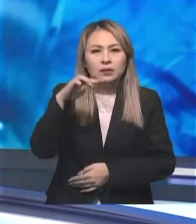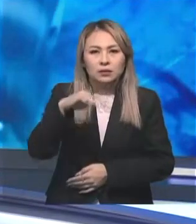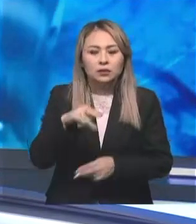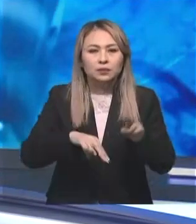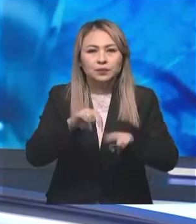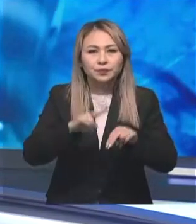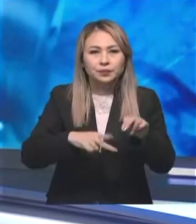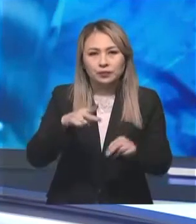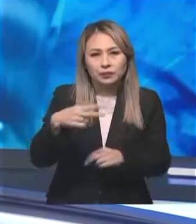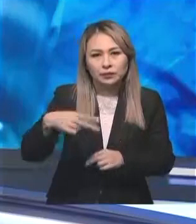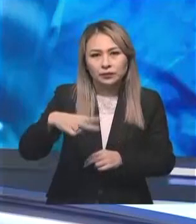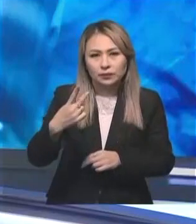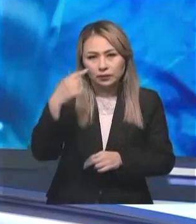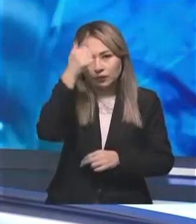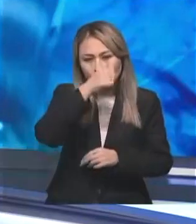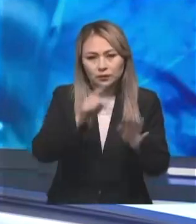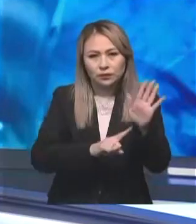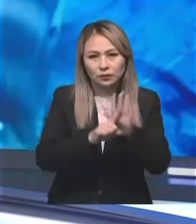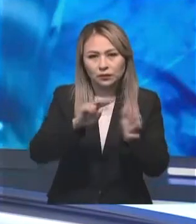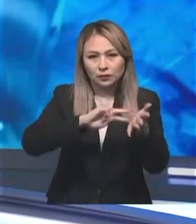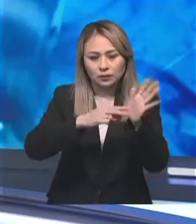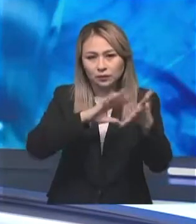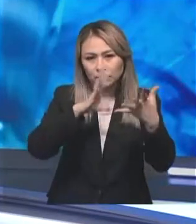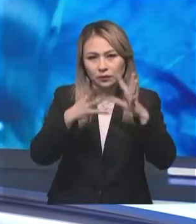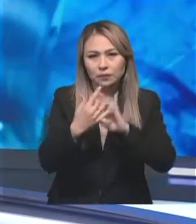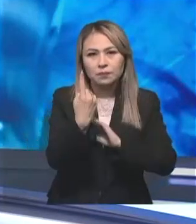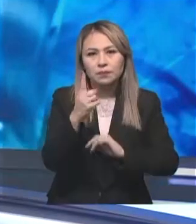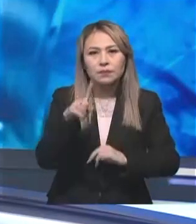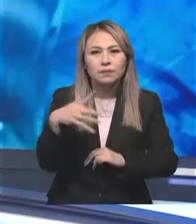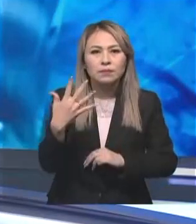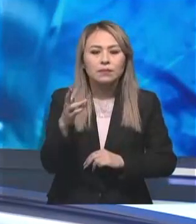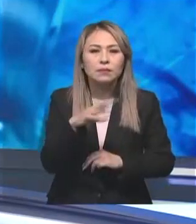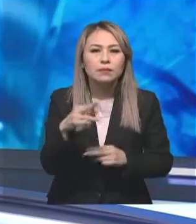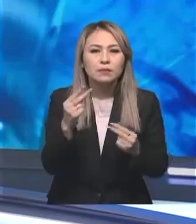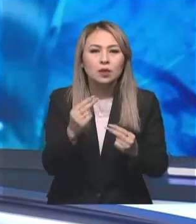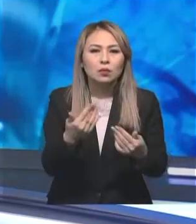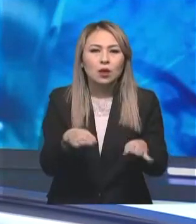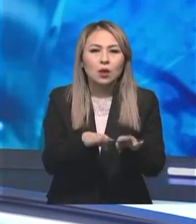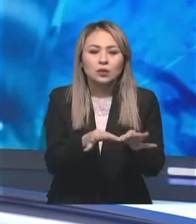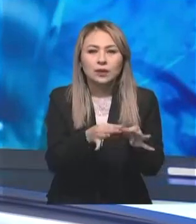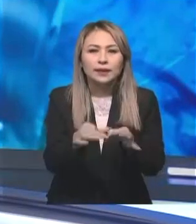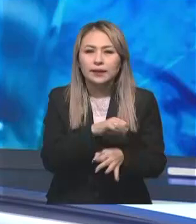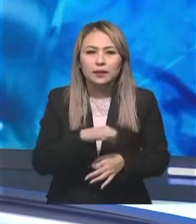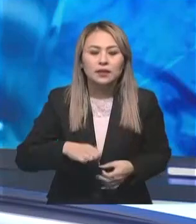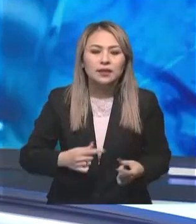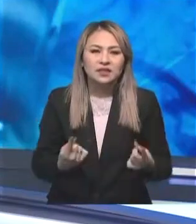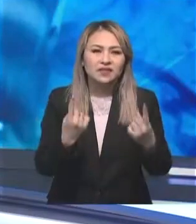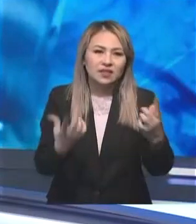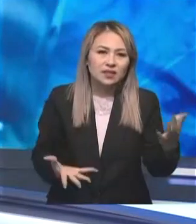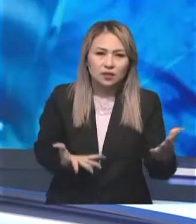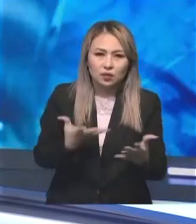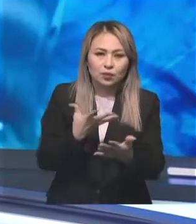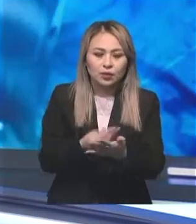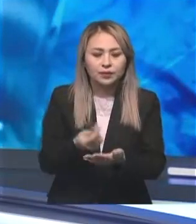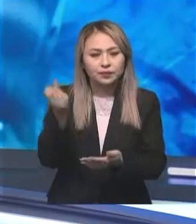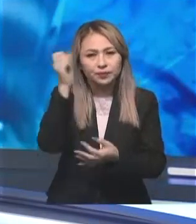мегаватт. Құрылысы 2021 жылы басталған жобаның жалпы құны 1,5 миллиард теңге. Бұл аудандағы ең ірі